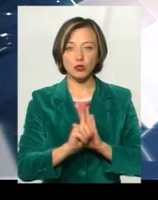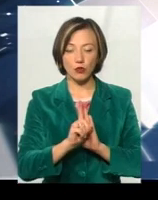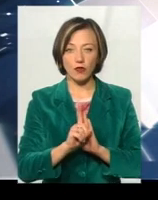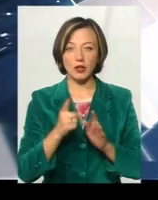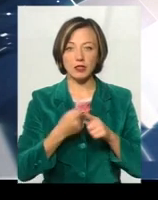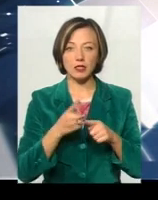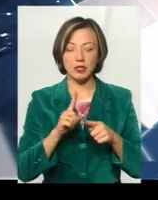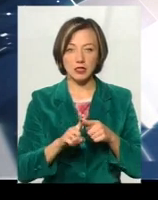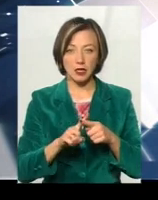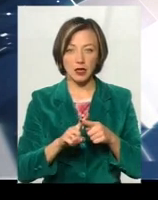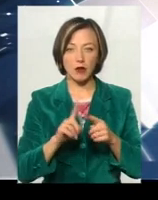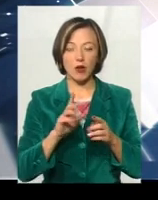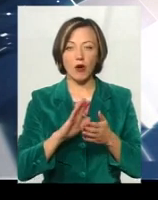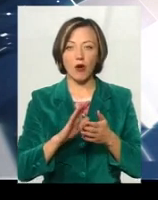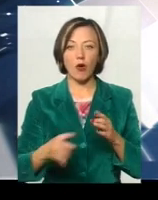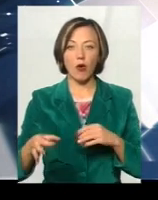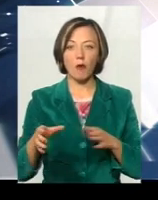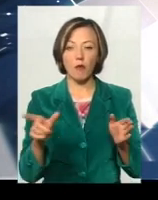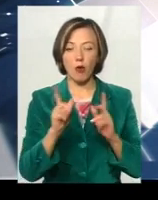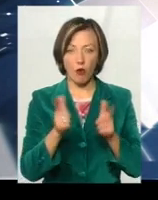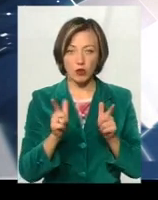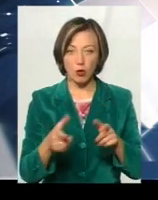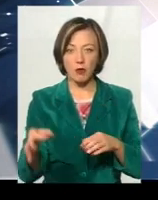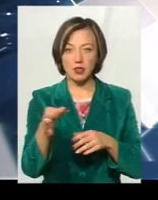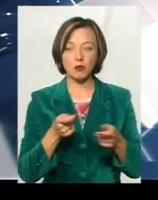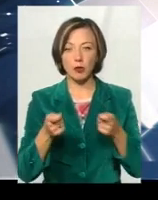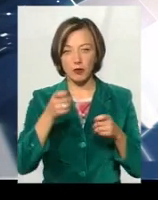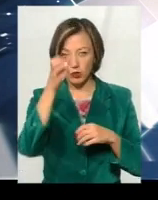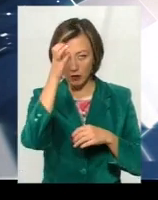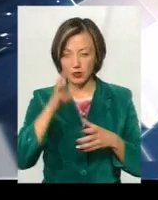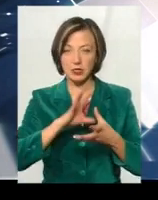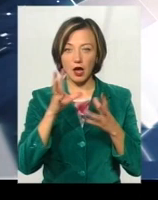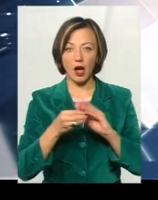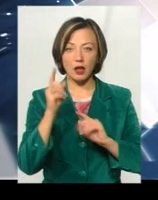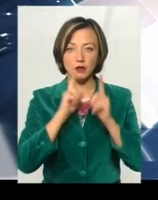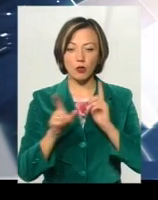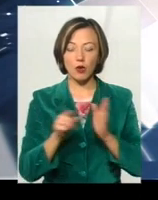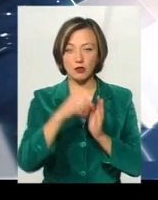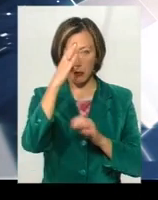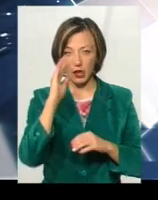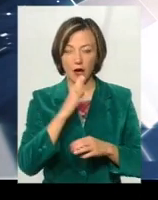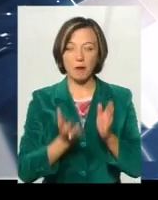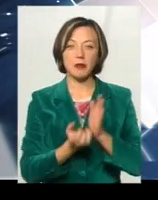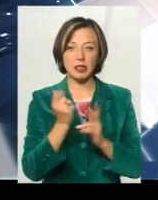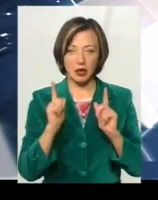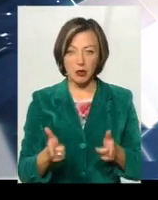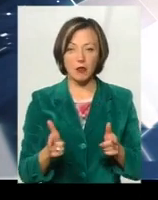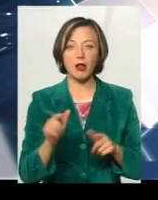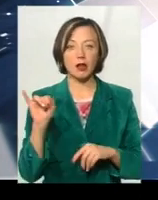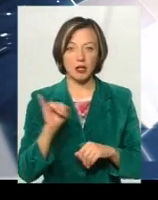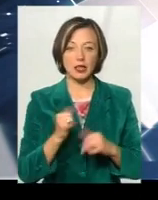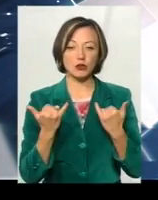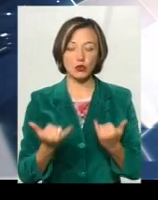це з погодженням обласним управлінням освіти. Провели ми загальні збори з батьками, вони підтримали.